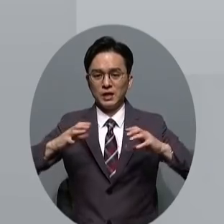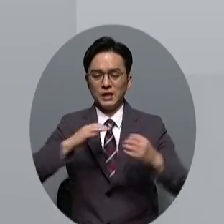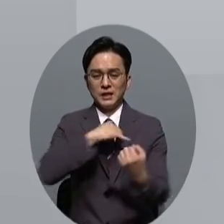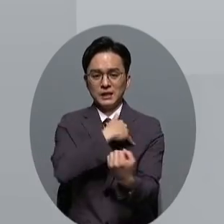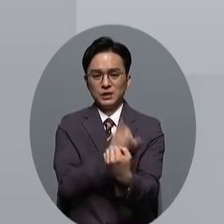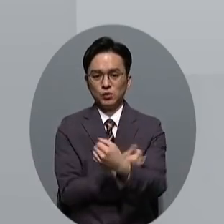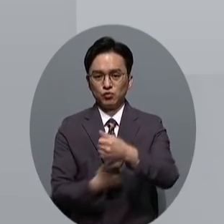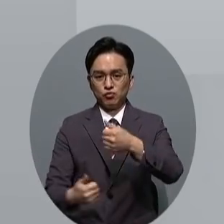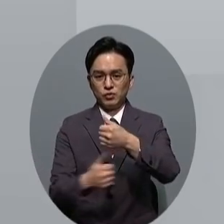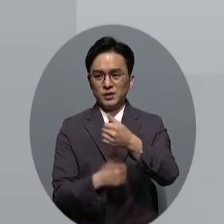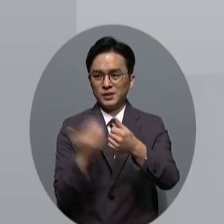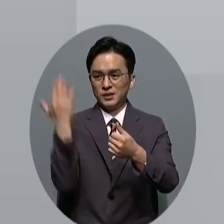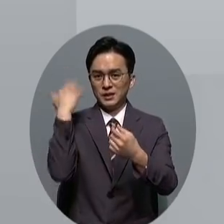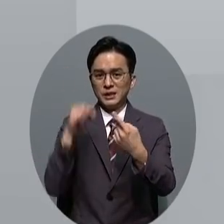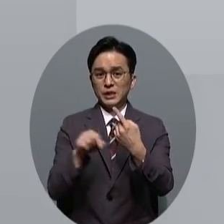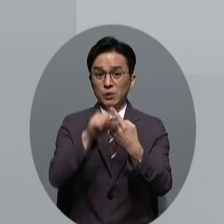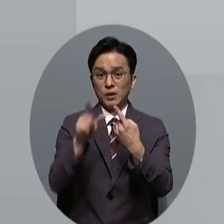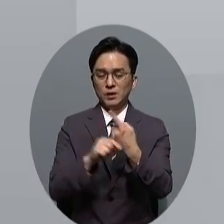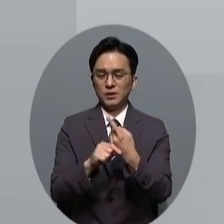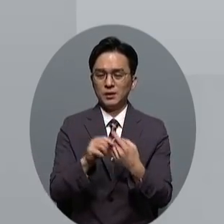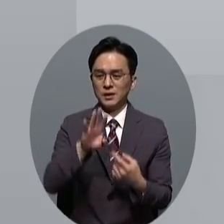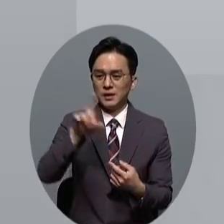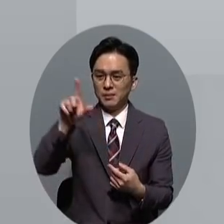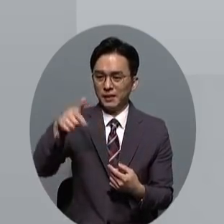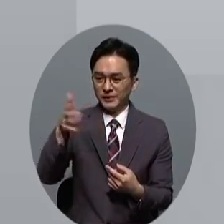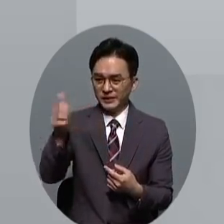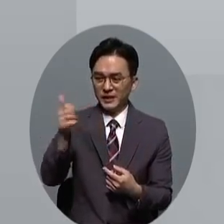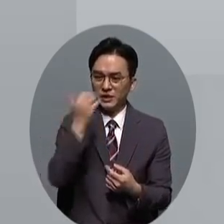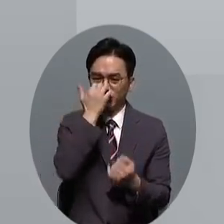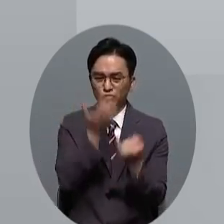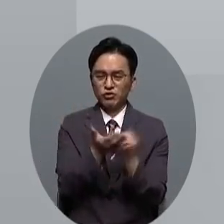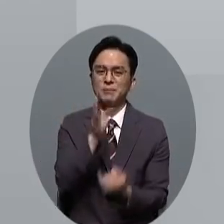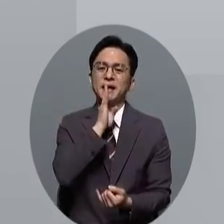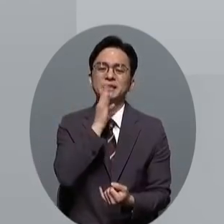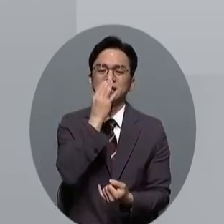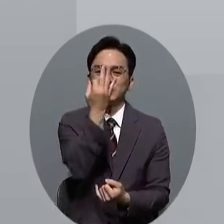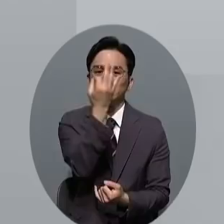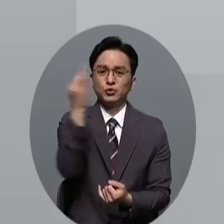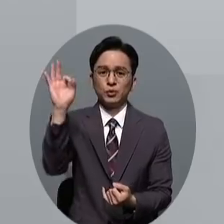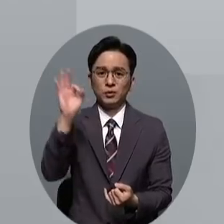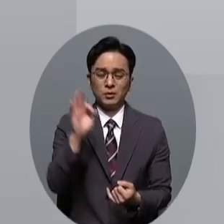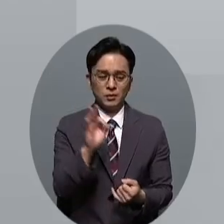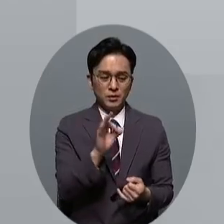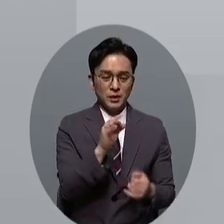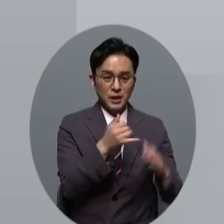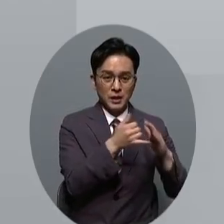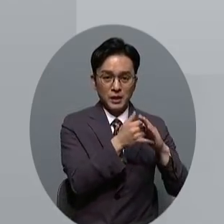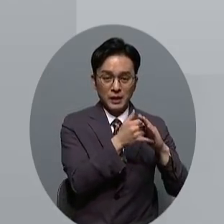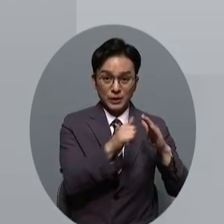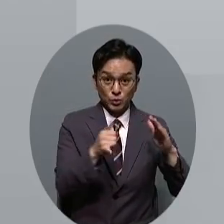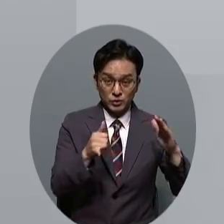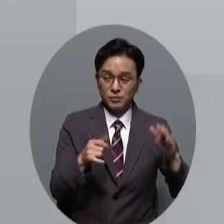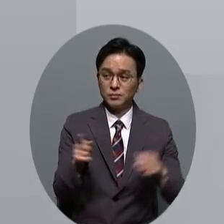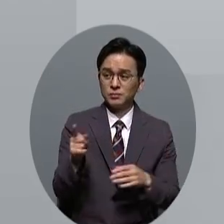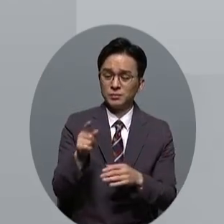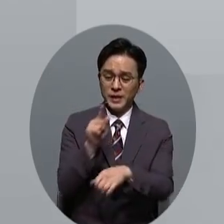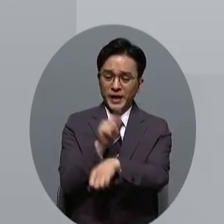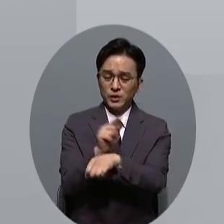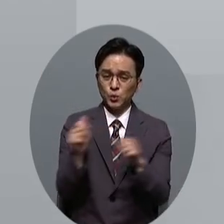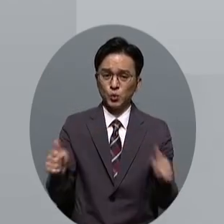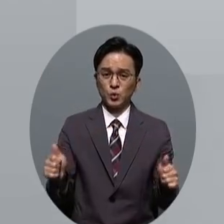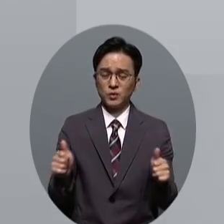취소를 해달라는 행정소송을 제기를 했는데 네. 그러면서 이제 변호사 측이 밝힐 굉장히 이례적으로